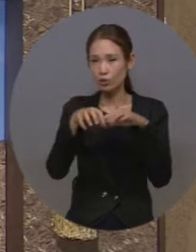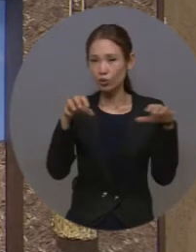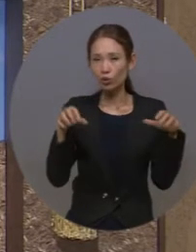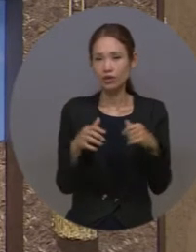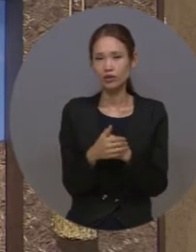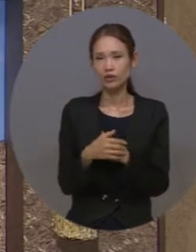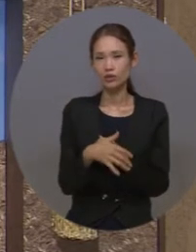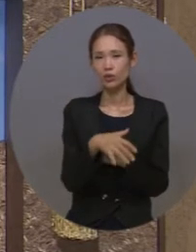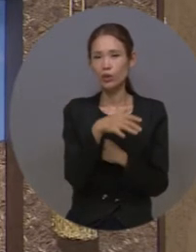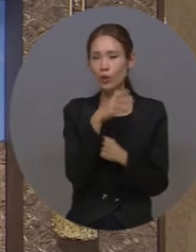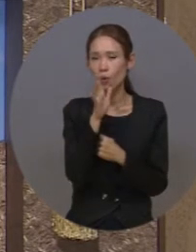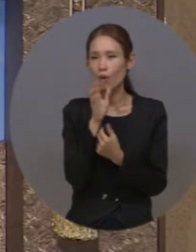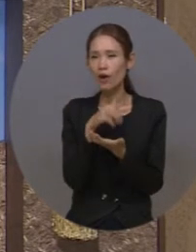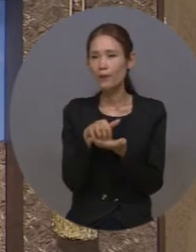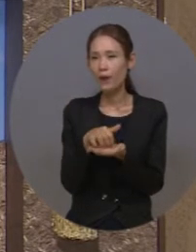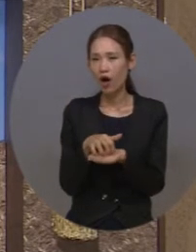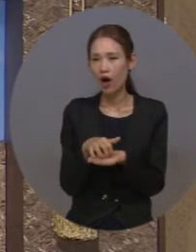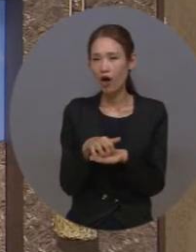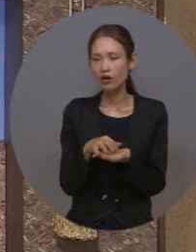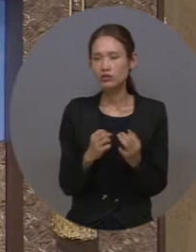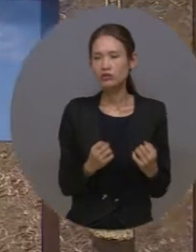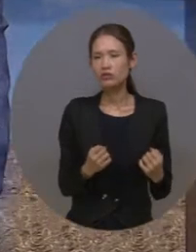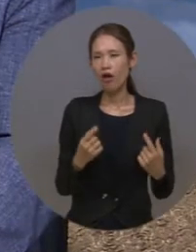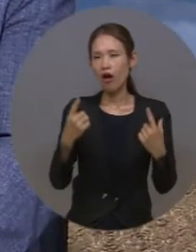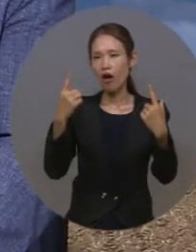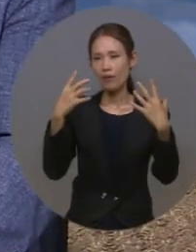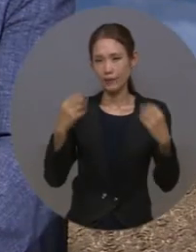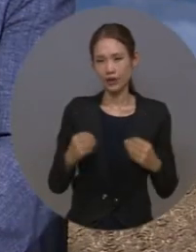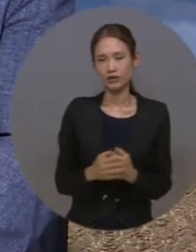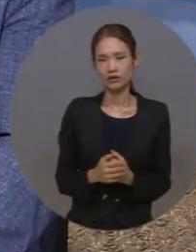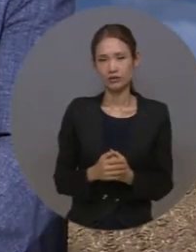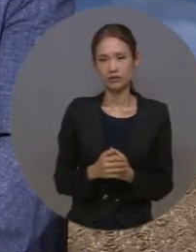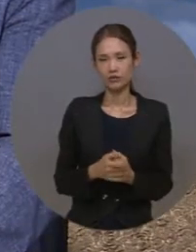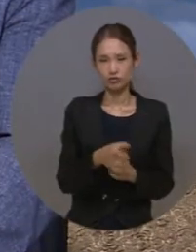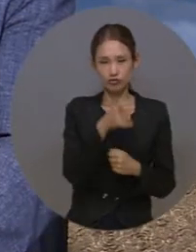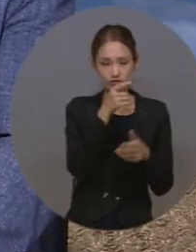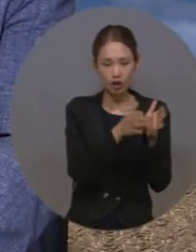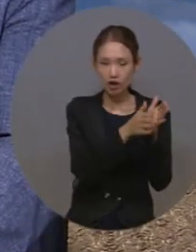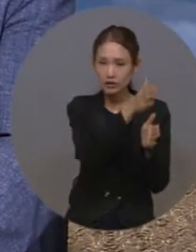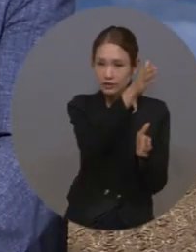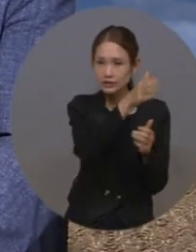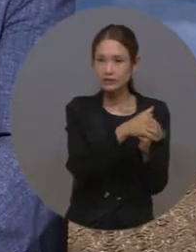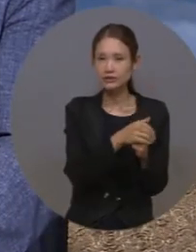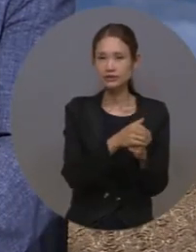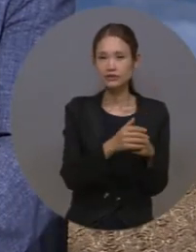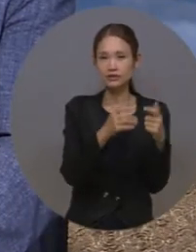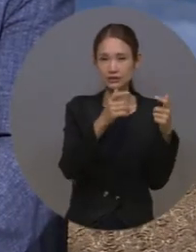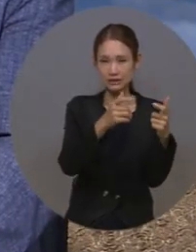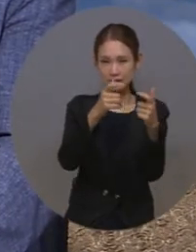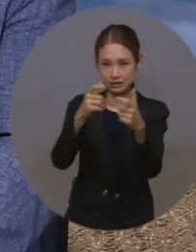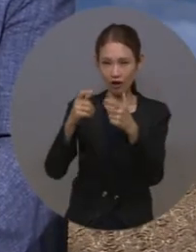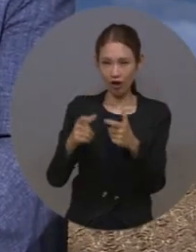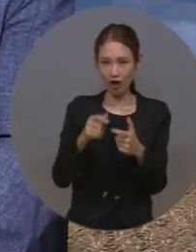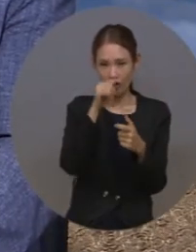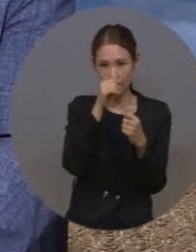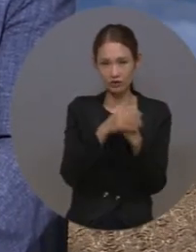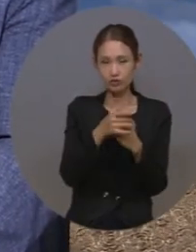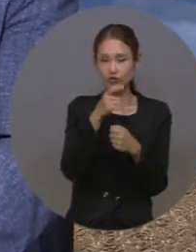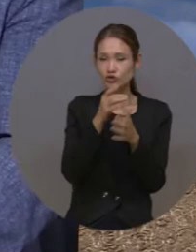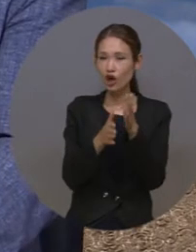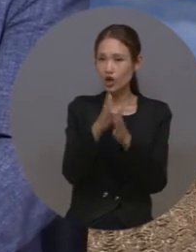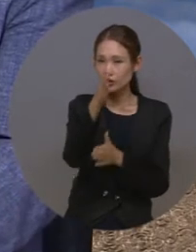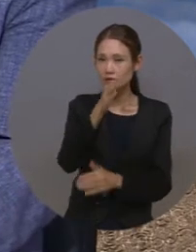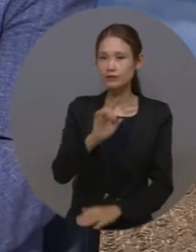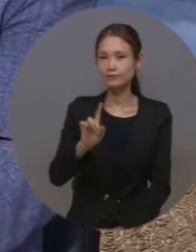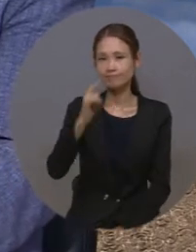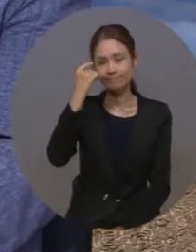고령화 비율이 좀 높은 편입니다. 예. 그럼 이제 수원시가 아무래도 지역구이셨으니까 네네. 수원시는 좀